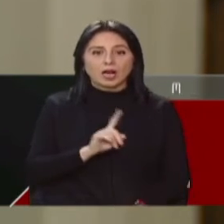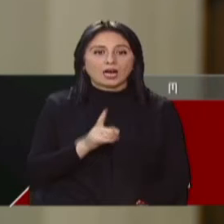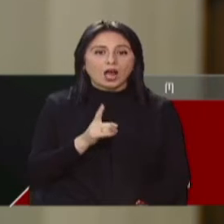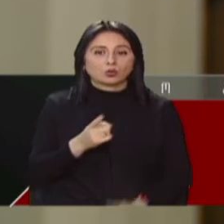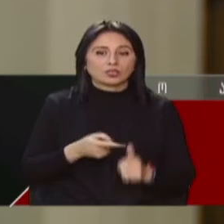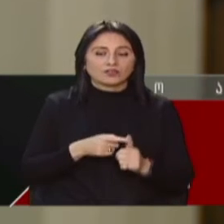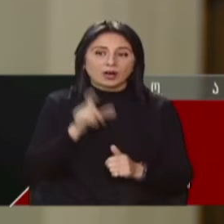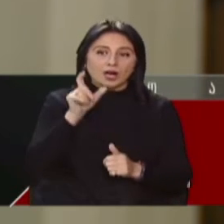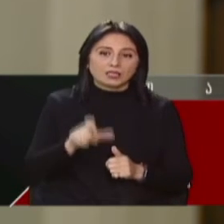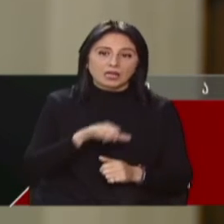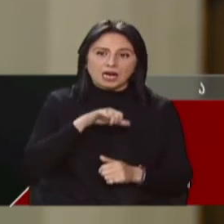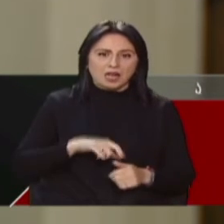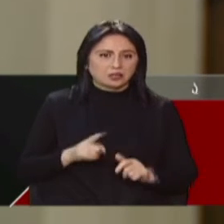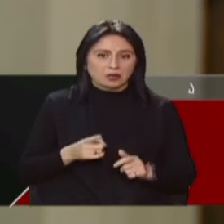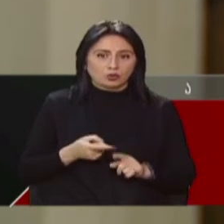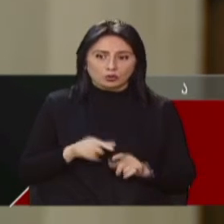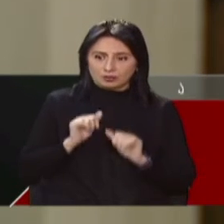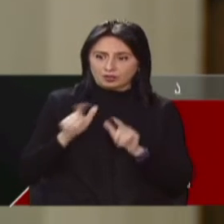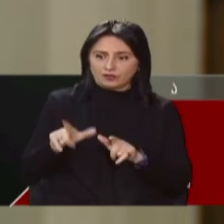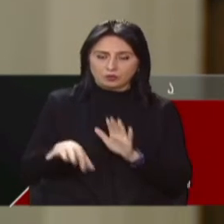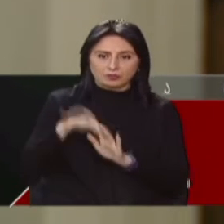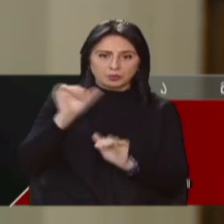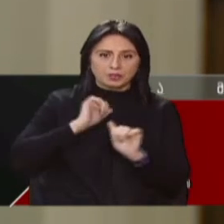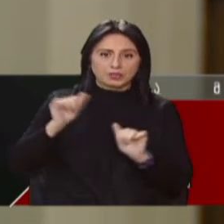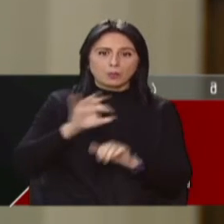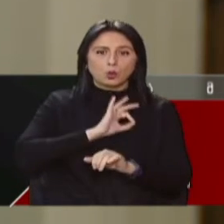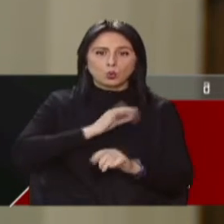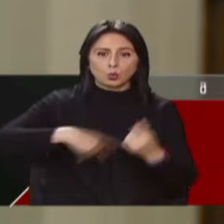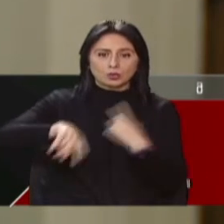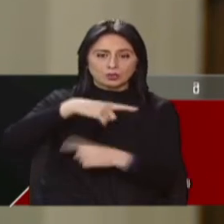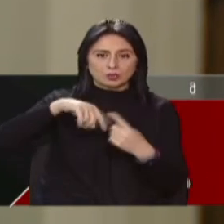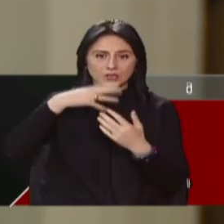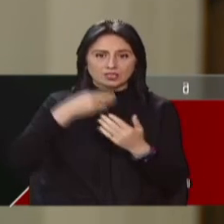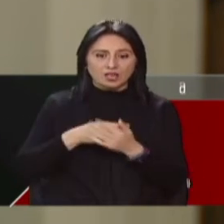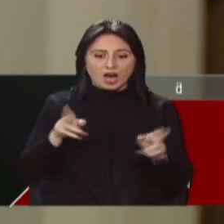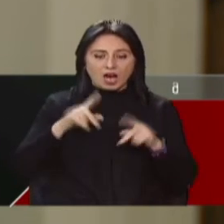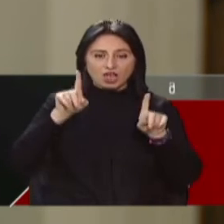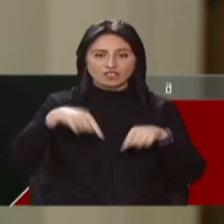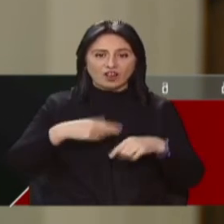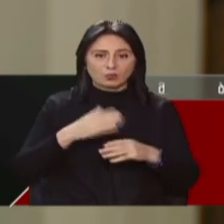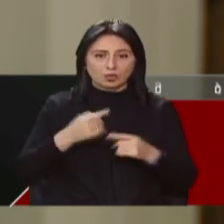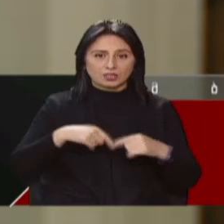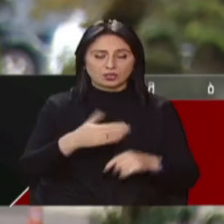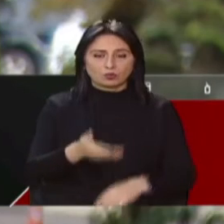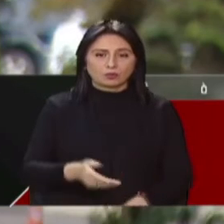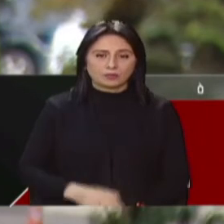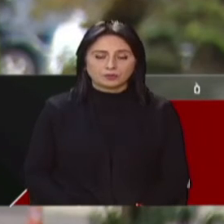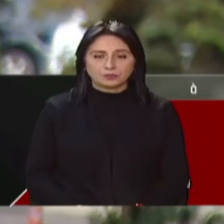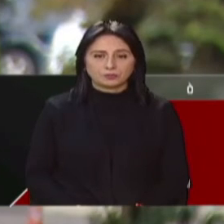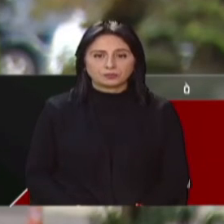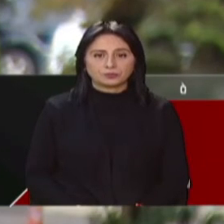რატო თვლიან, რომ ეს არის კლანი ან არა კლანი. Ეს არის დამოუკიდებელი ინსტიტუცია, თუმცა ანგარიშვალდებული საზოგადოებასთან.